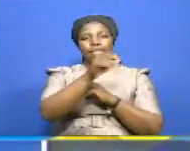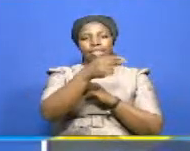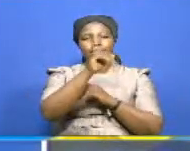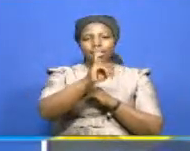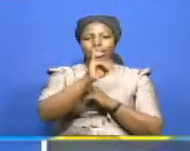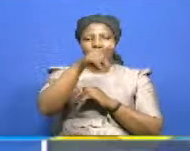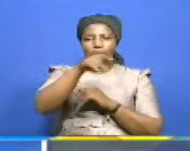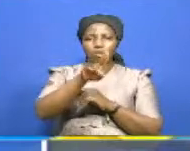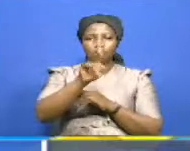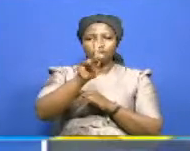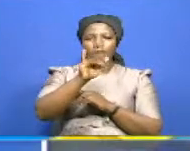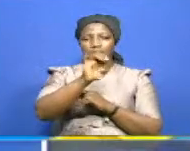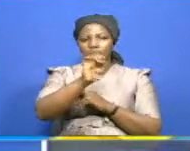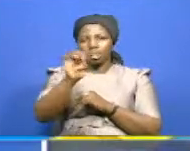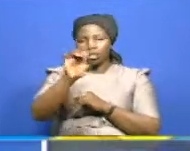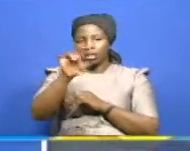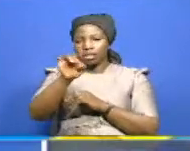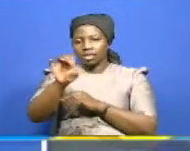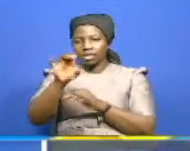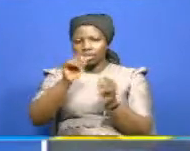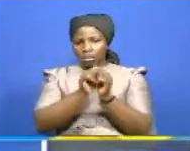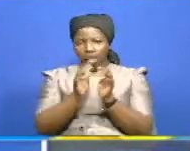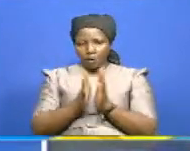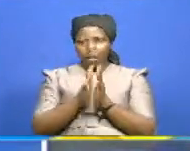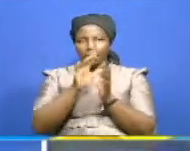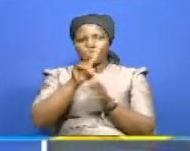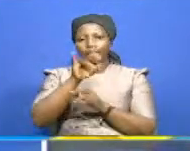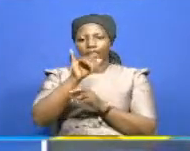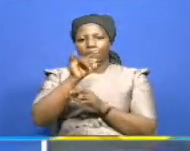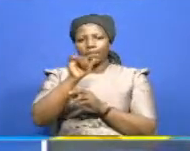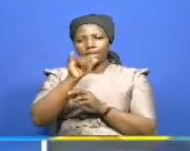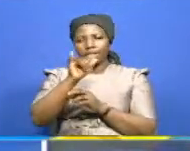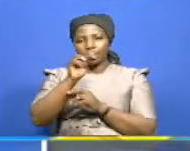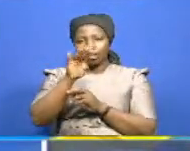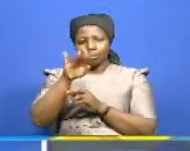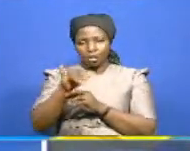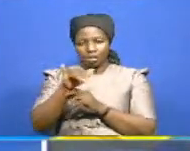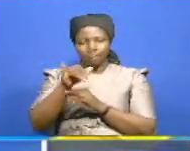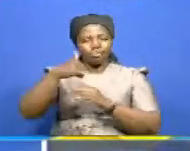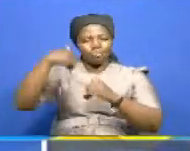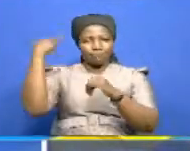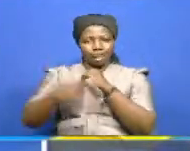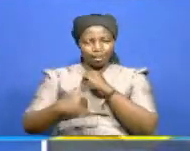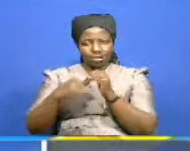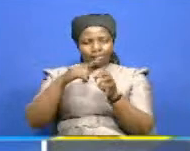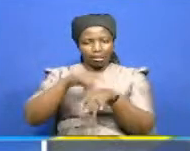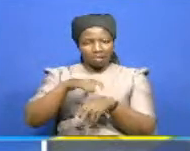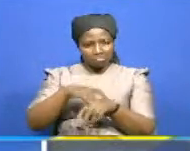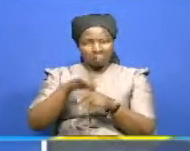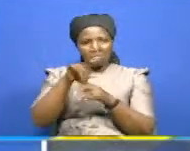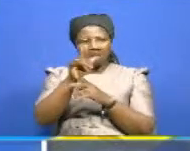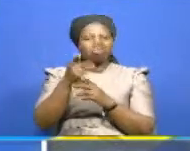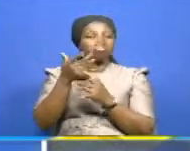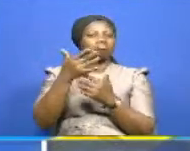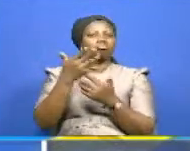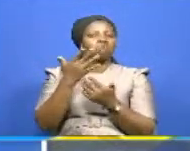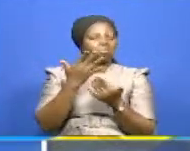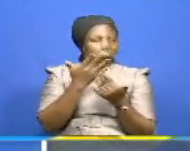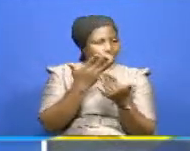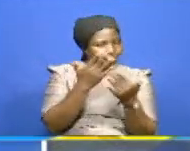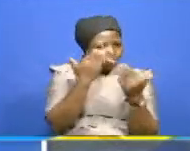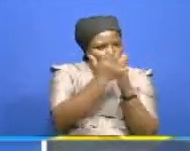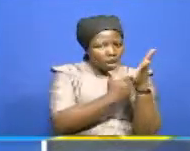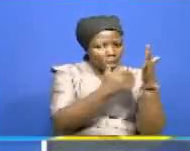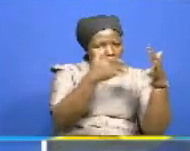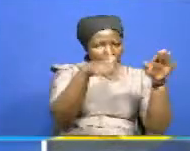that aired on KBC TV. His last major acting role was in Vitimbi, whose curtains came down in 2014. The late